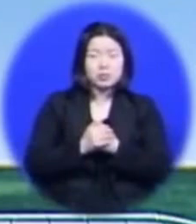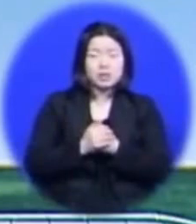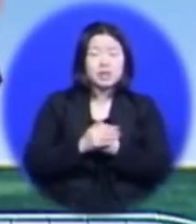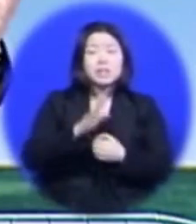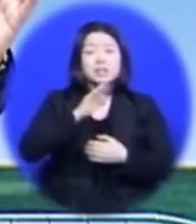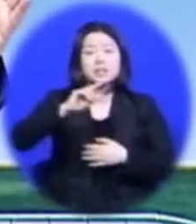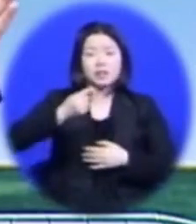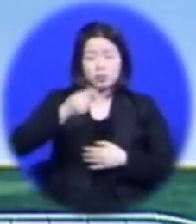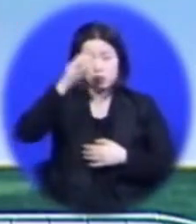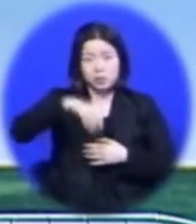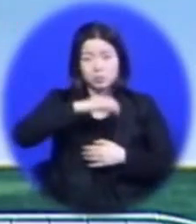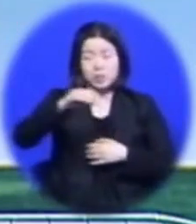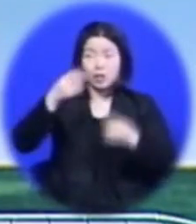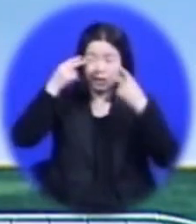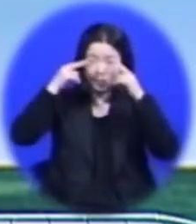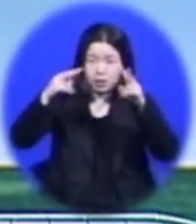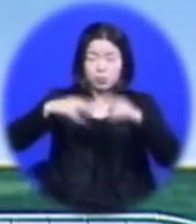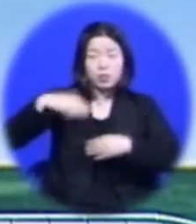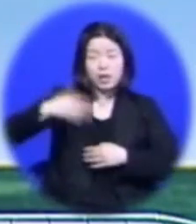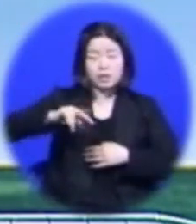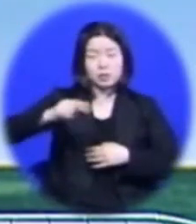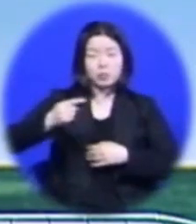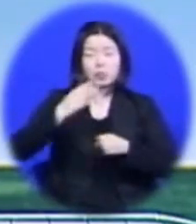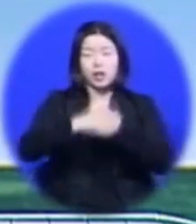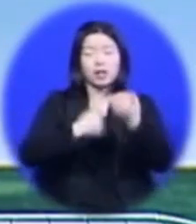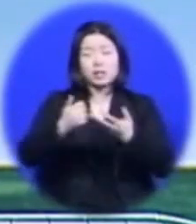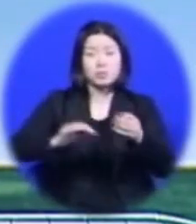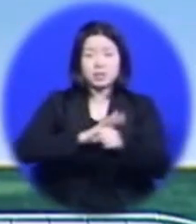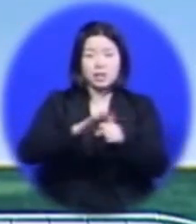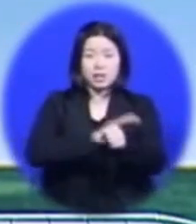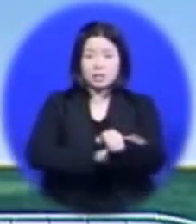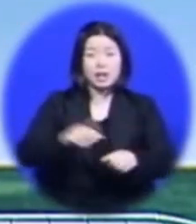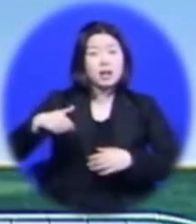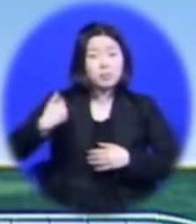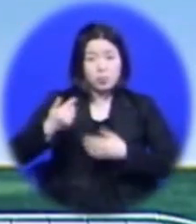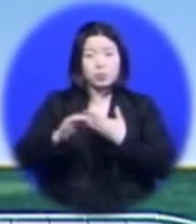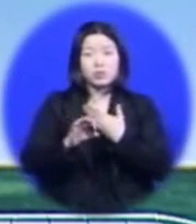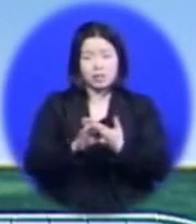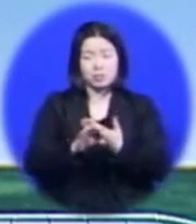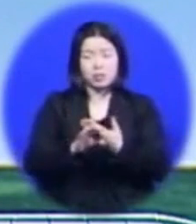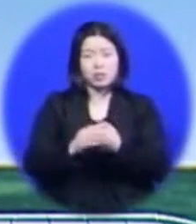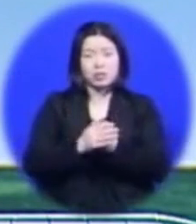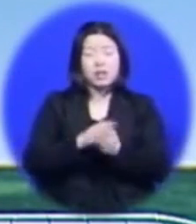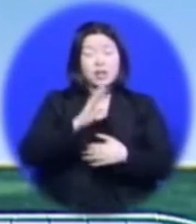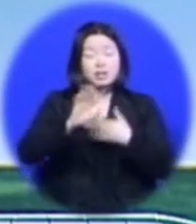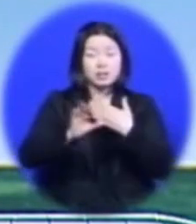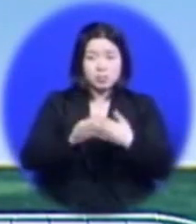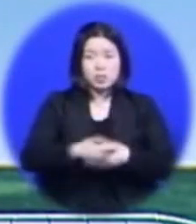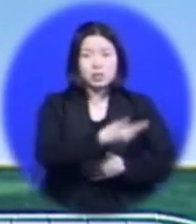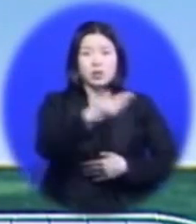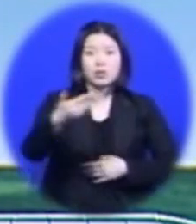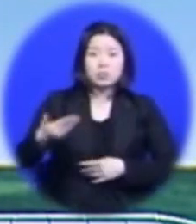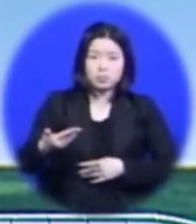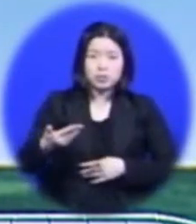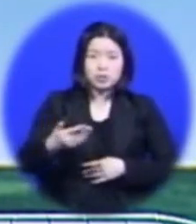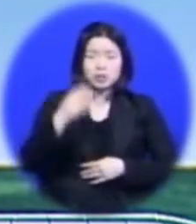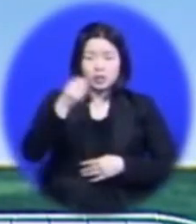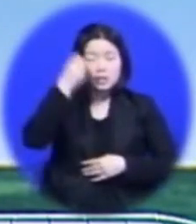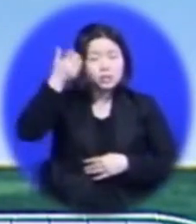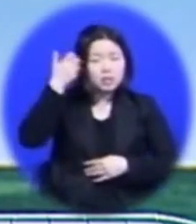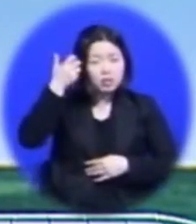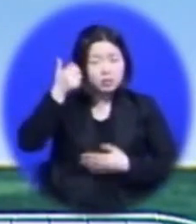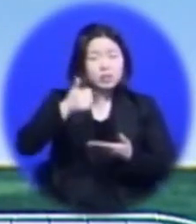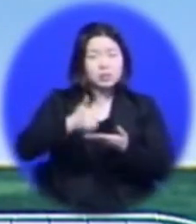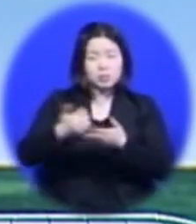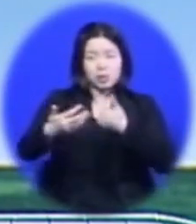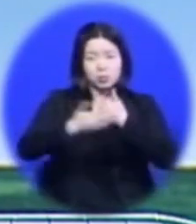그래도 십자가를 바라보고 아직도 하나님의 사랑을 잘 모르겠다면, 그러면 여러분이 성령님의